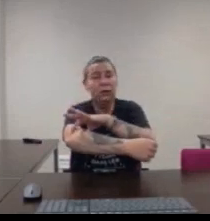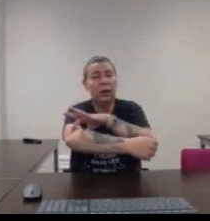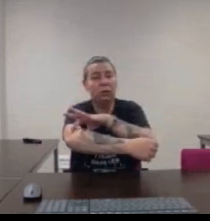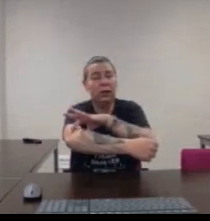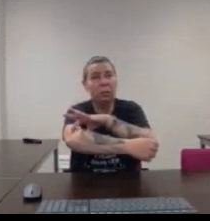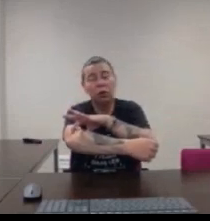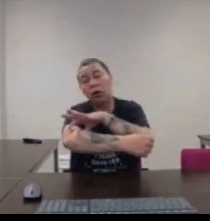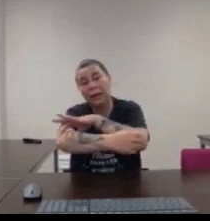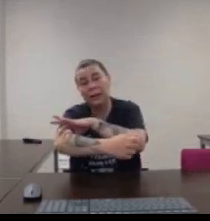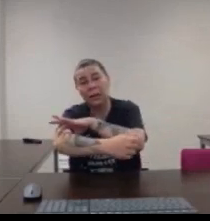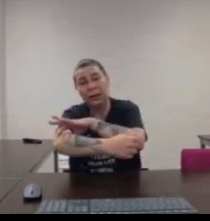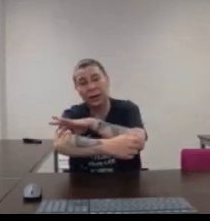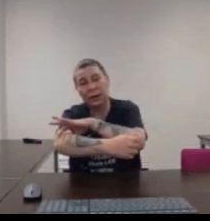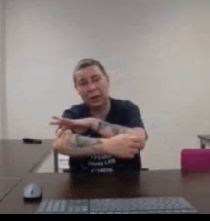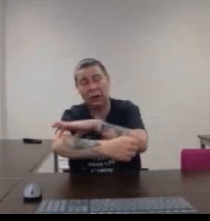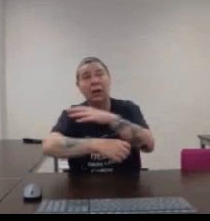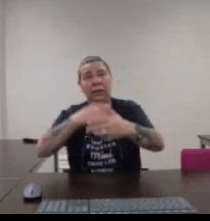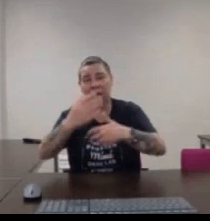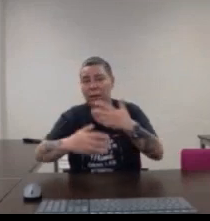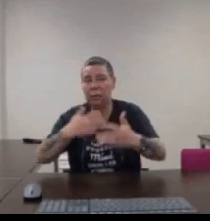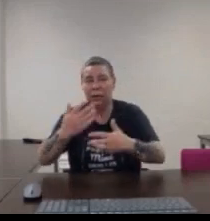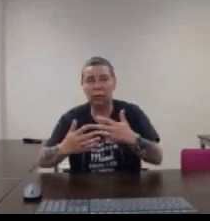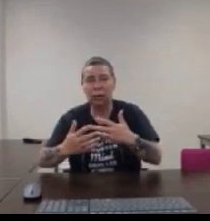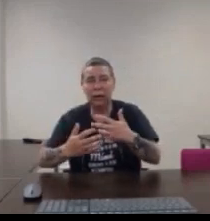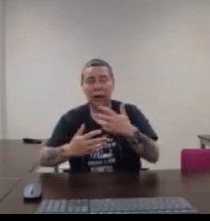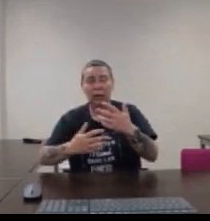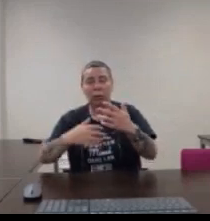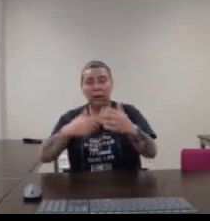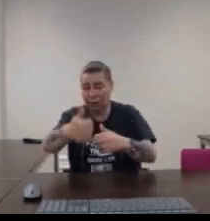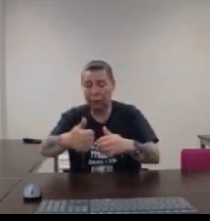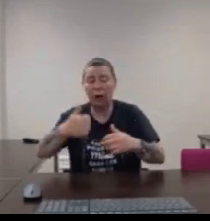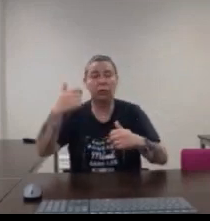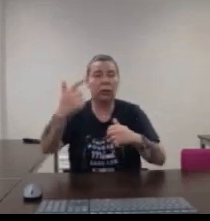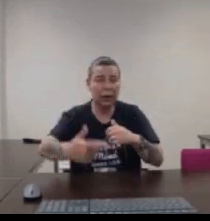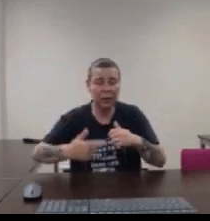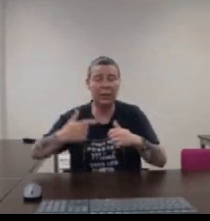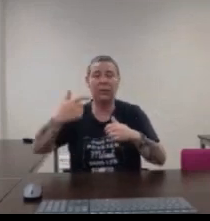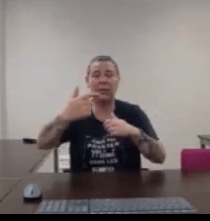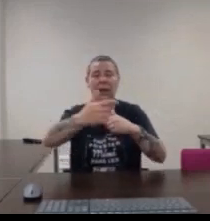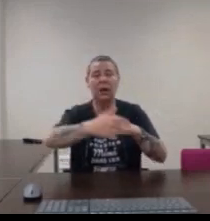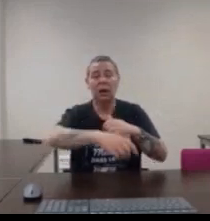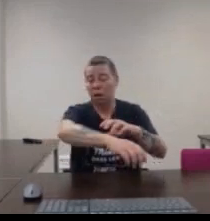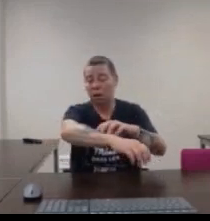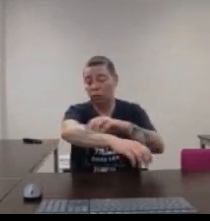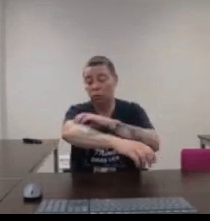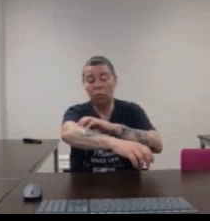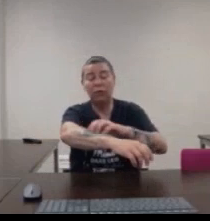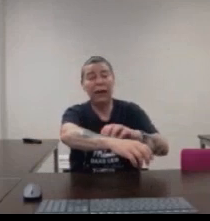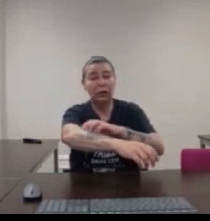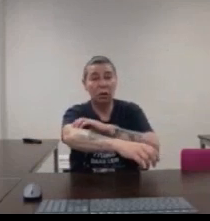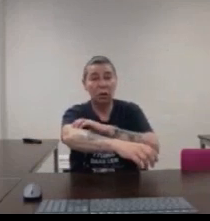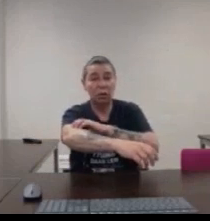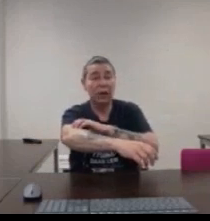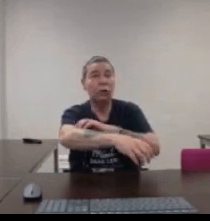c'est l'articulation qui va prendre le relais et qui va l'encaisser à sa place. C'est ce qui va expliquer que sur des efforts, sur de la répétitivité, du coup,